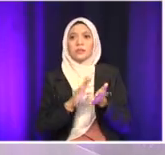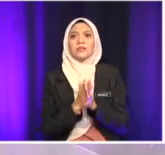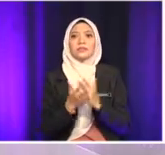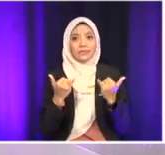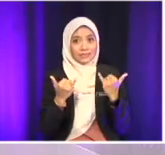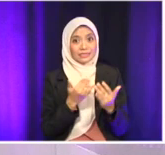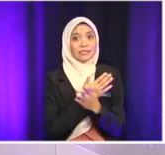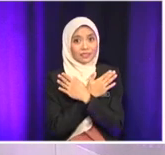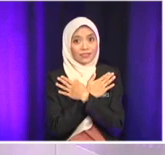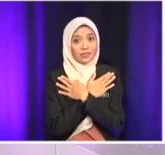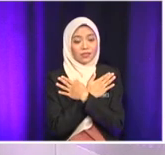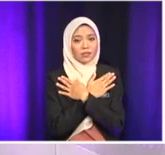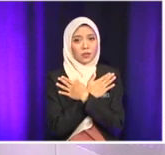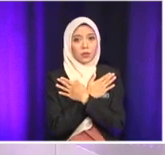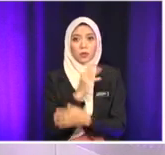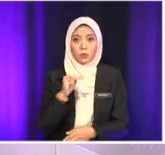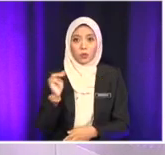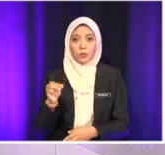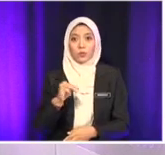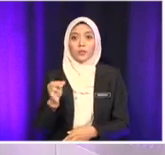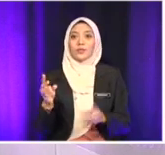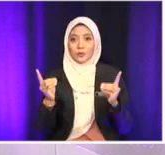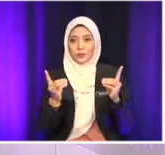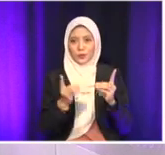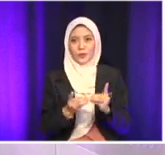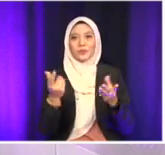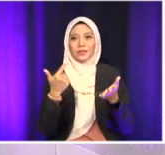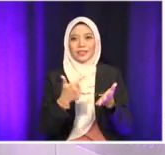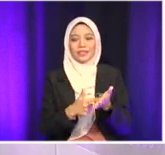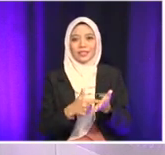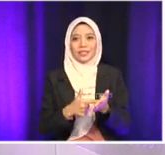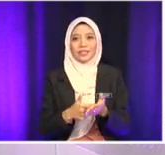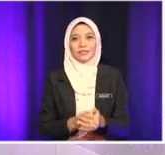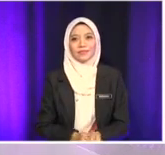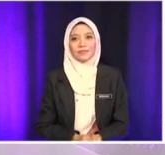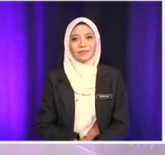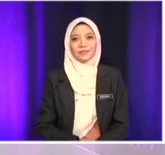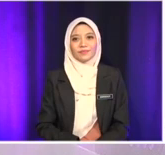jangan kemana-mana kembali selepas ini sukses SPM 2022